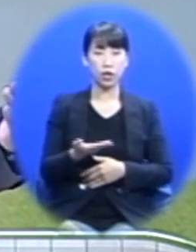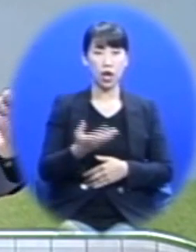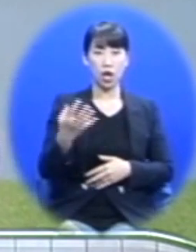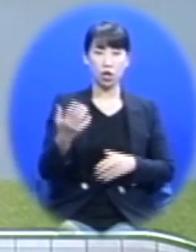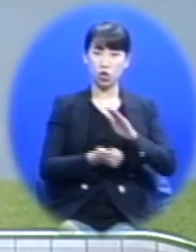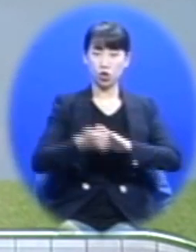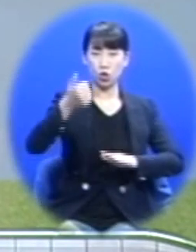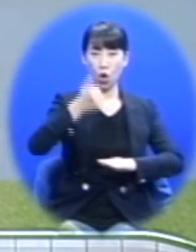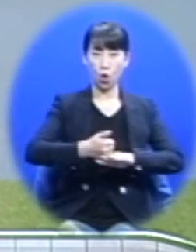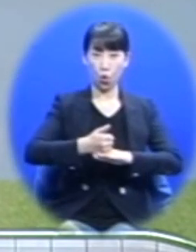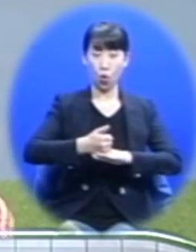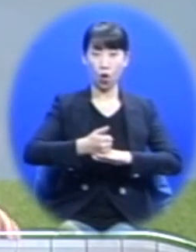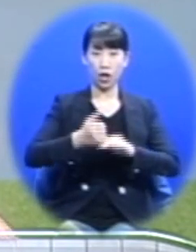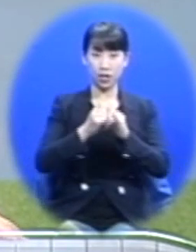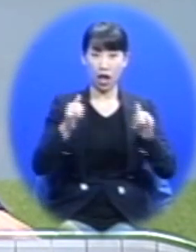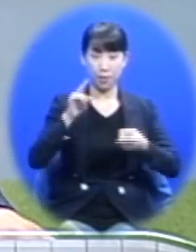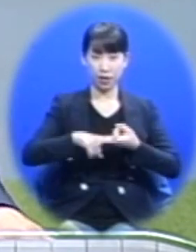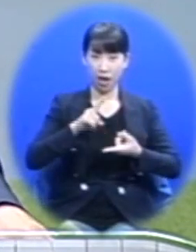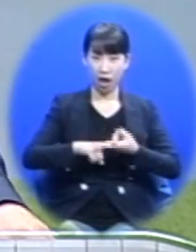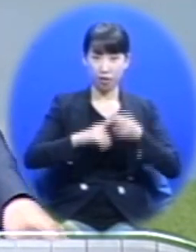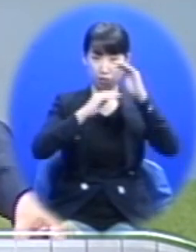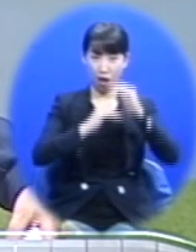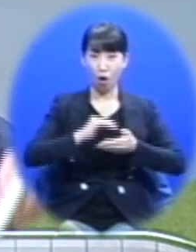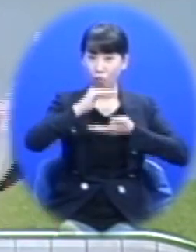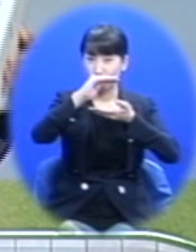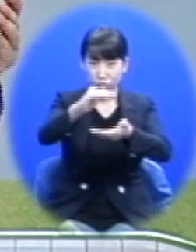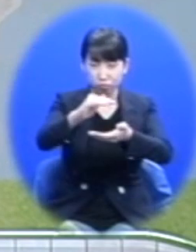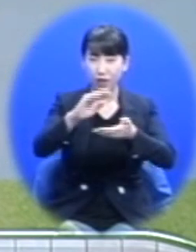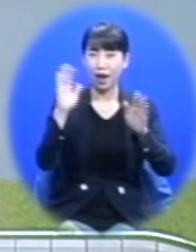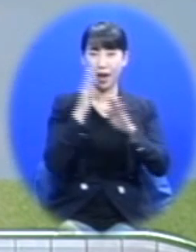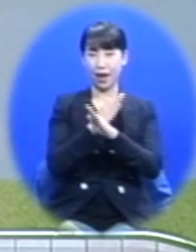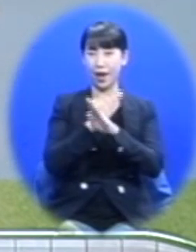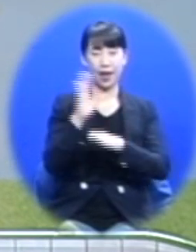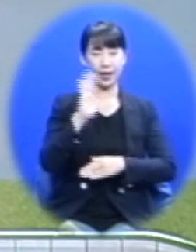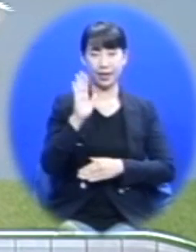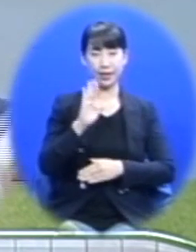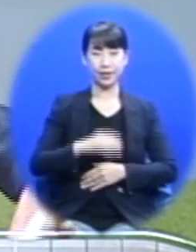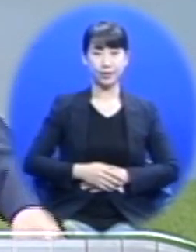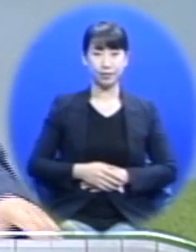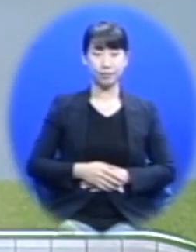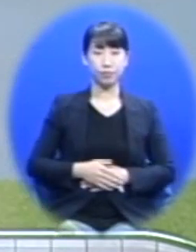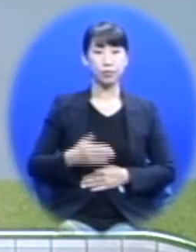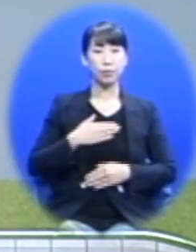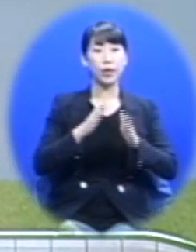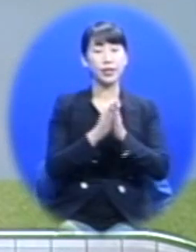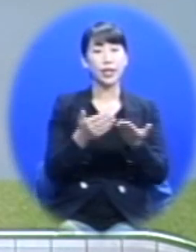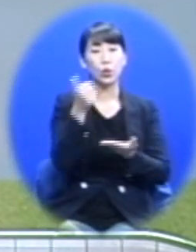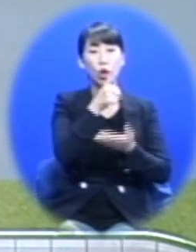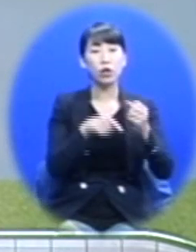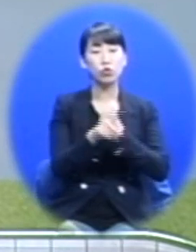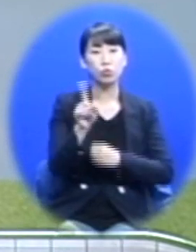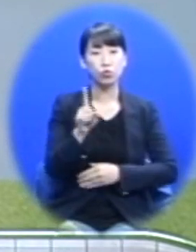대한 어떤 영웅담처럼 그래서 이 책을 여러분에게 소개해 드리는 게 아닙니다. 제가 이 책을 여러분에게 소개하는